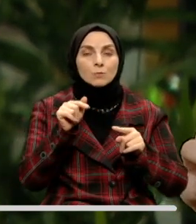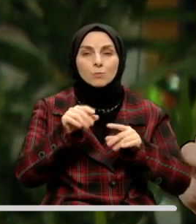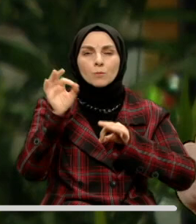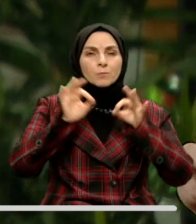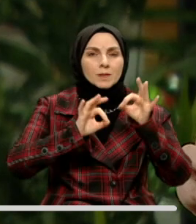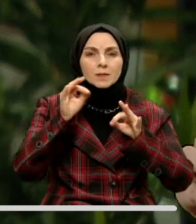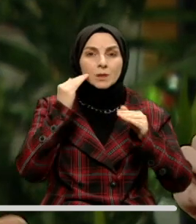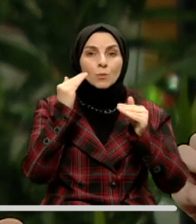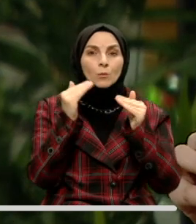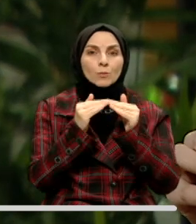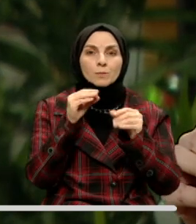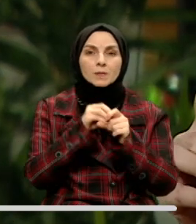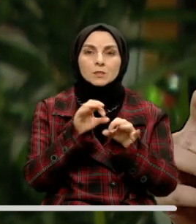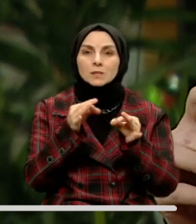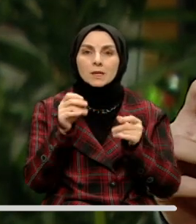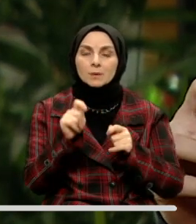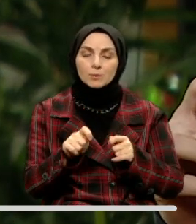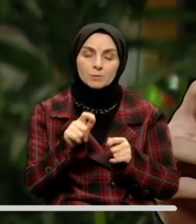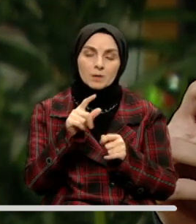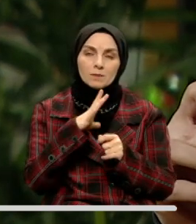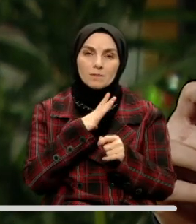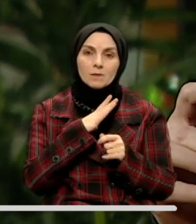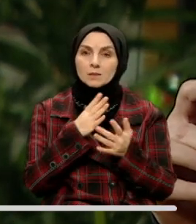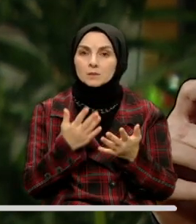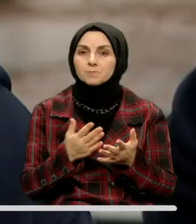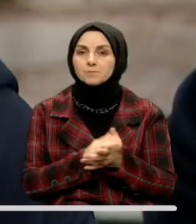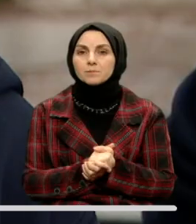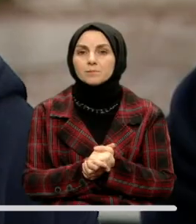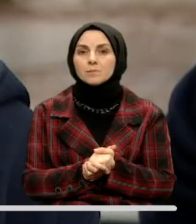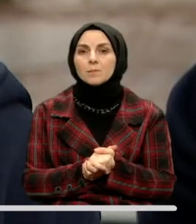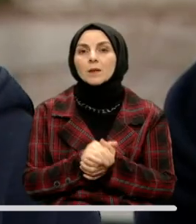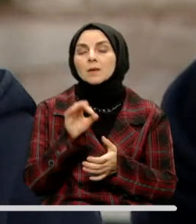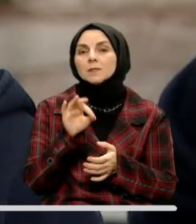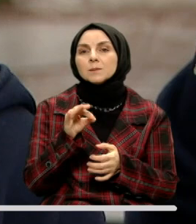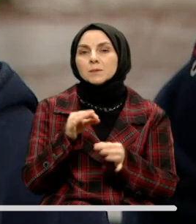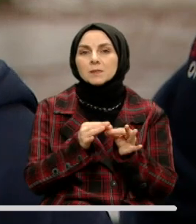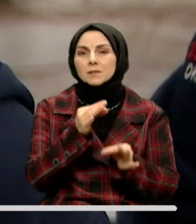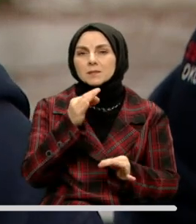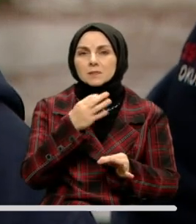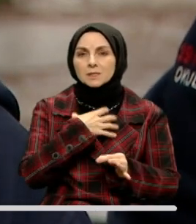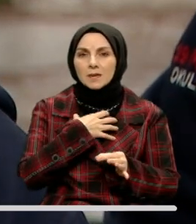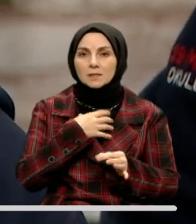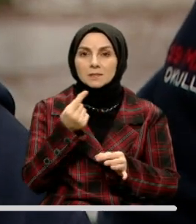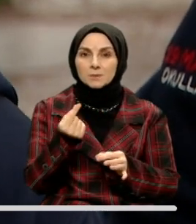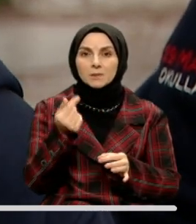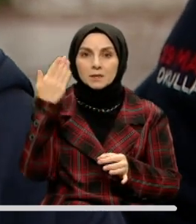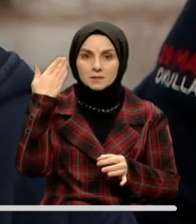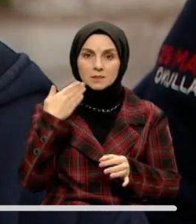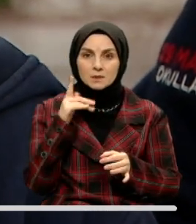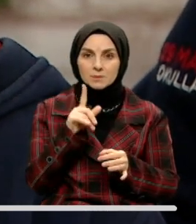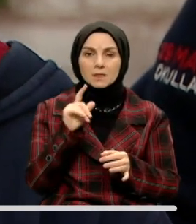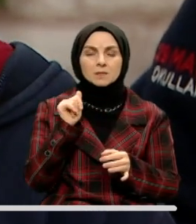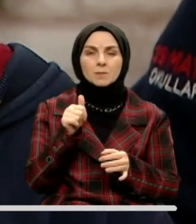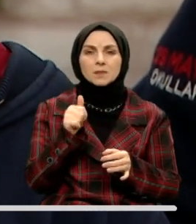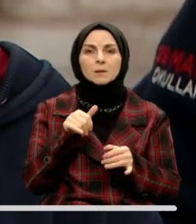uyumlu kalabilmek adına neler yapıyorsun zorlandığın dönemlerde? Ya şimdi insanın biraz kendini izlemesi gerekiyor. Her zaman aynı